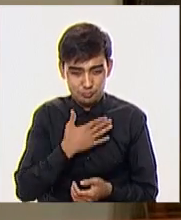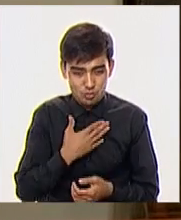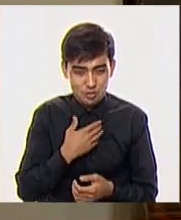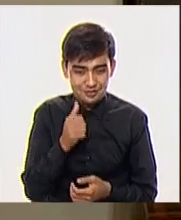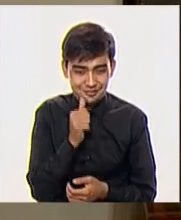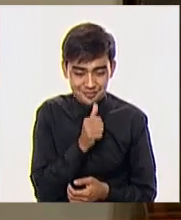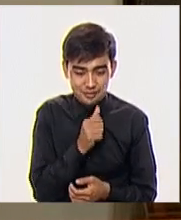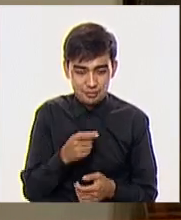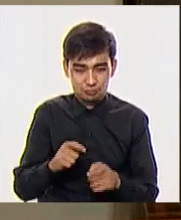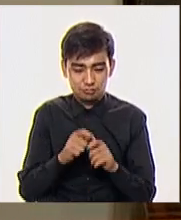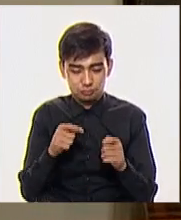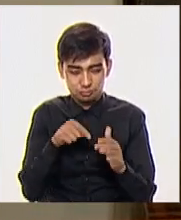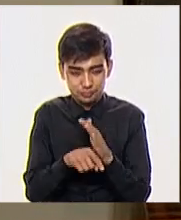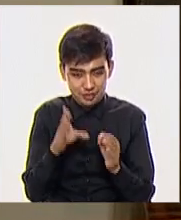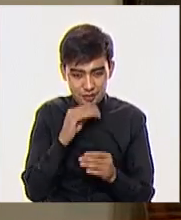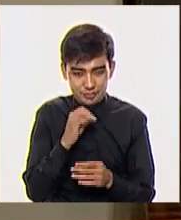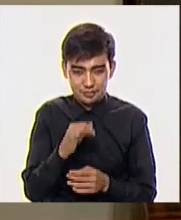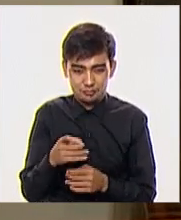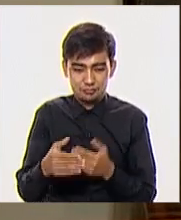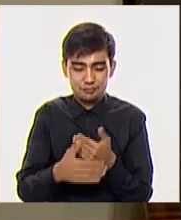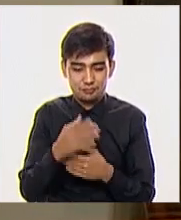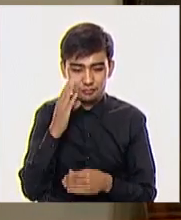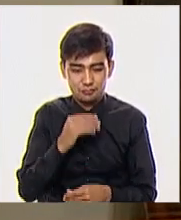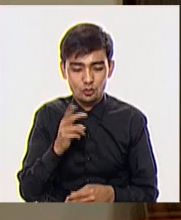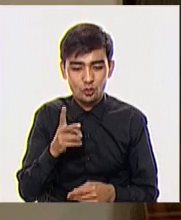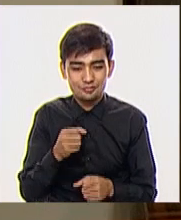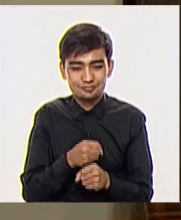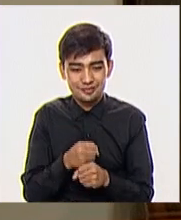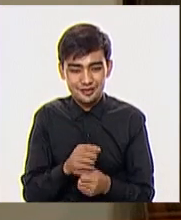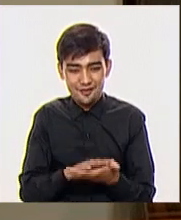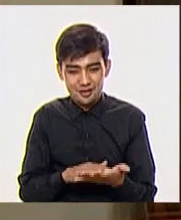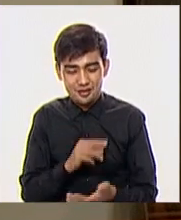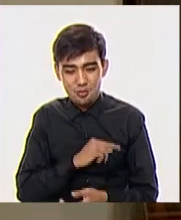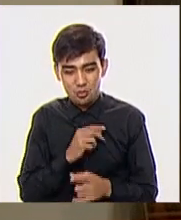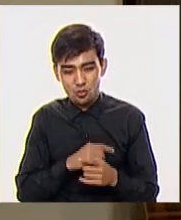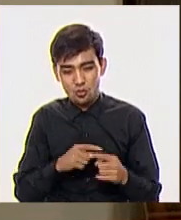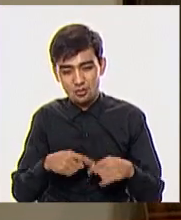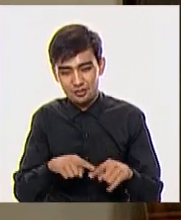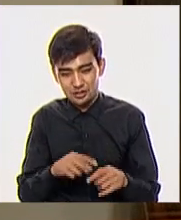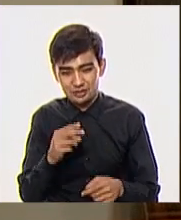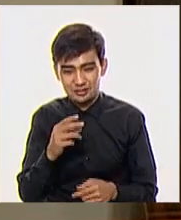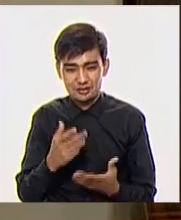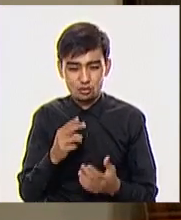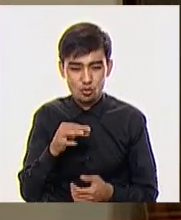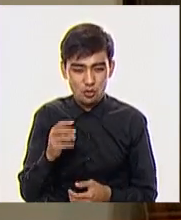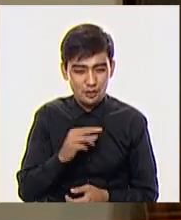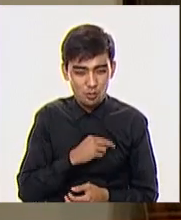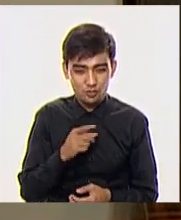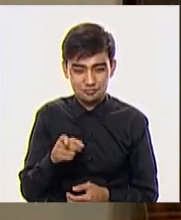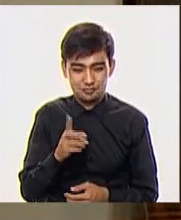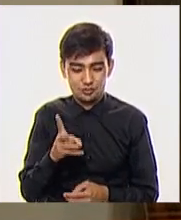запрещает кому-либо, в том числе там, значит, и ответственным сотрудникам каких-то госорганизаций, как-то нашими данными